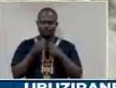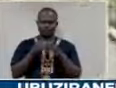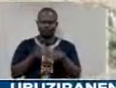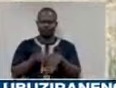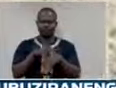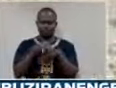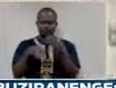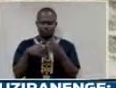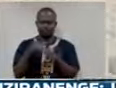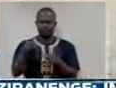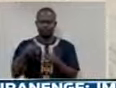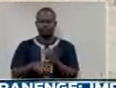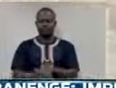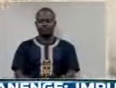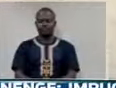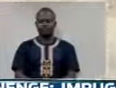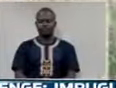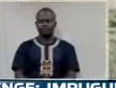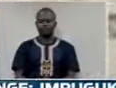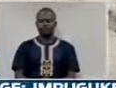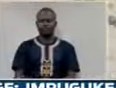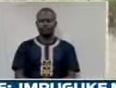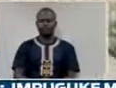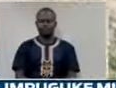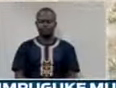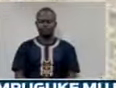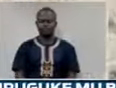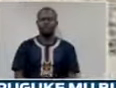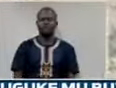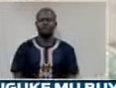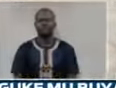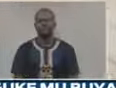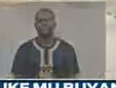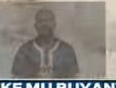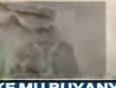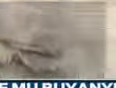cyose izaba imukeneye Jean Claude Kwizera I Kigali.